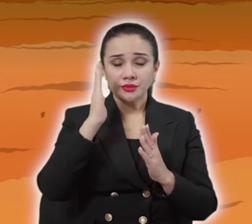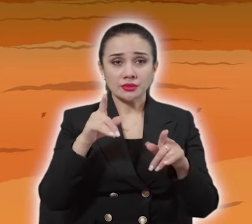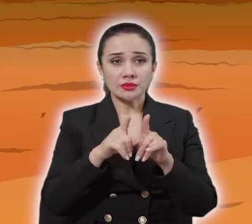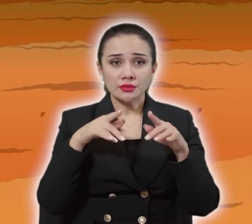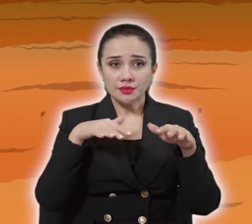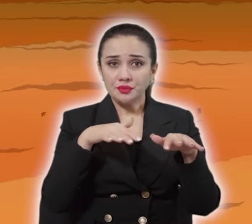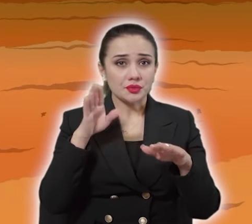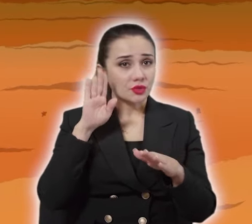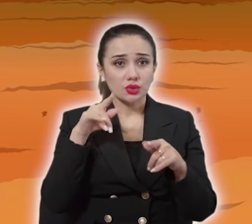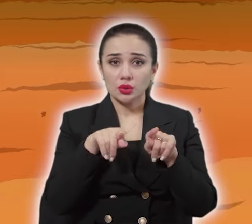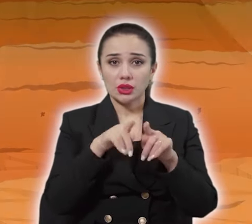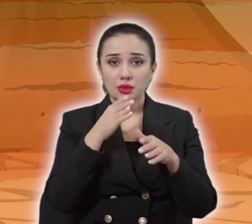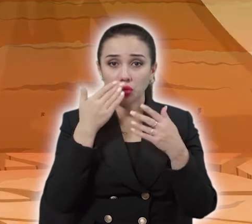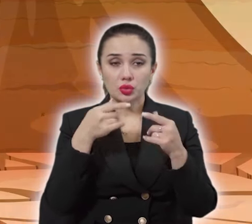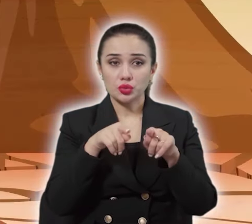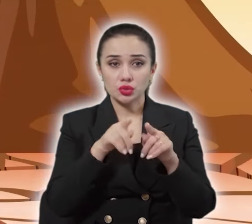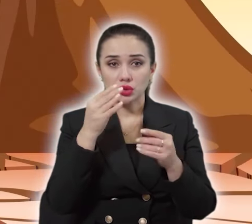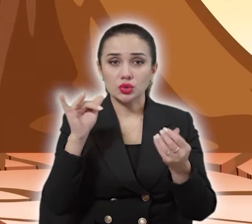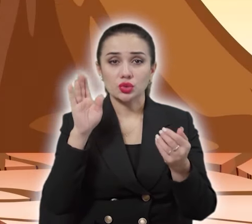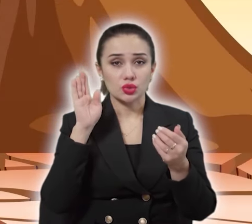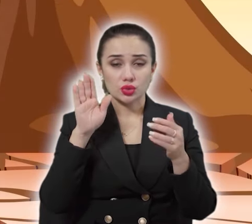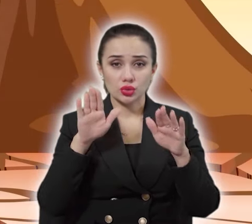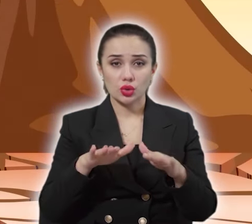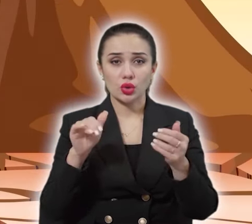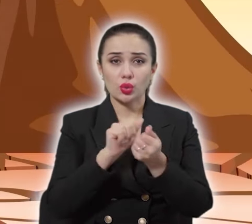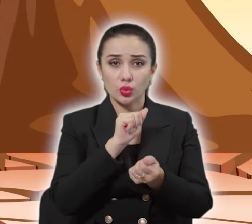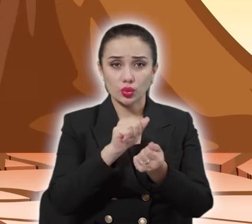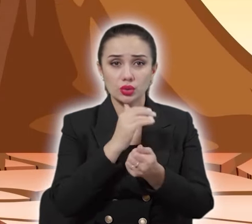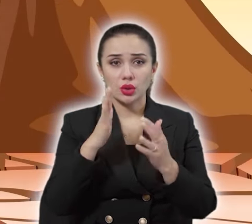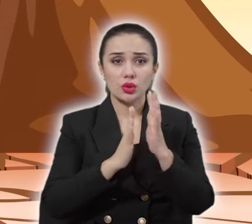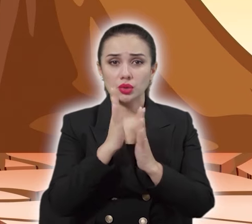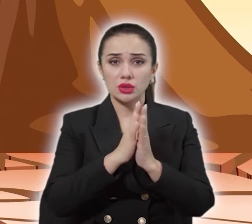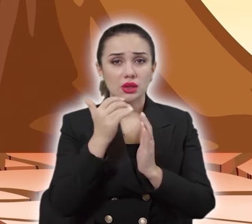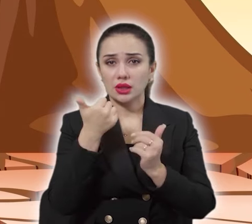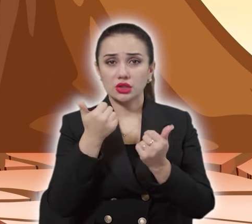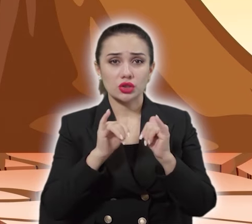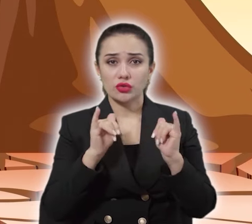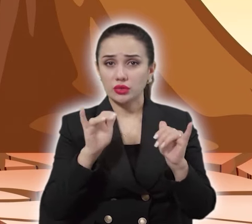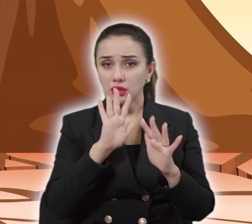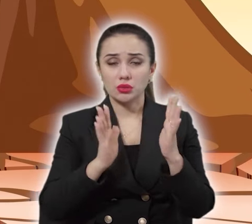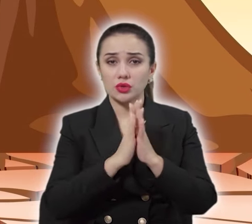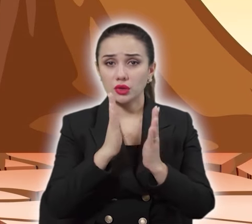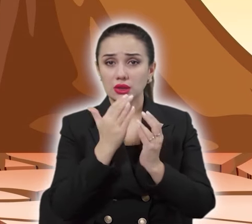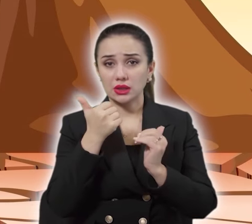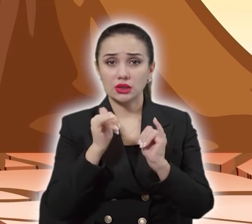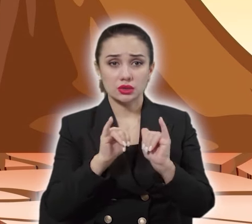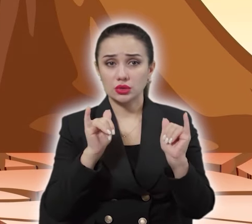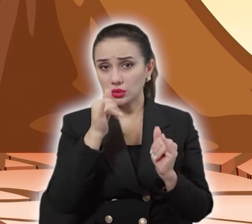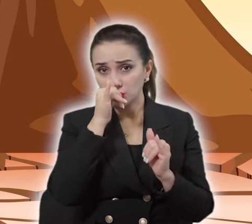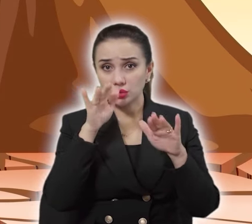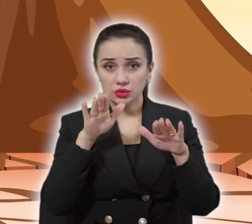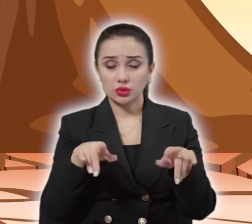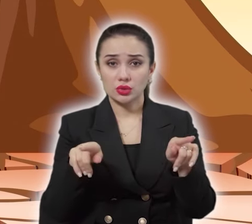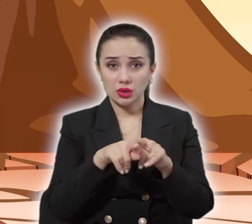yuqori. Oqar suvlar ham yo'q. Bunday joylar qurg'oqchilik bo'lib, o'simliklar yaxshi rivojlanmaydi. O'simliklar yaxshi